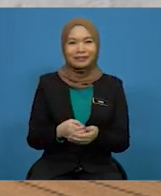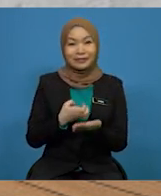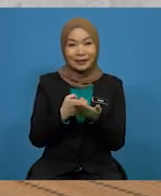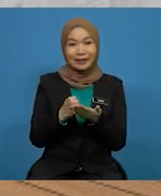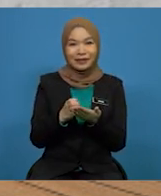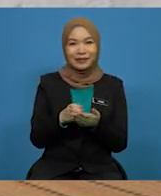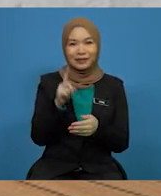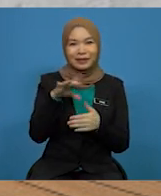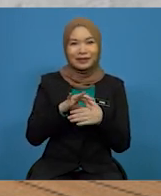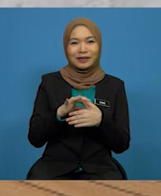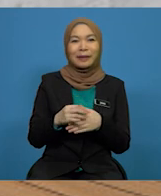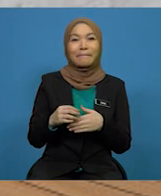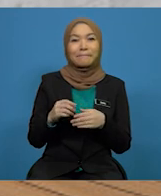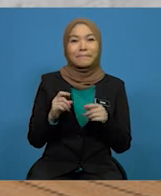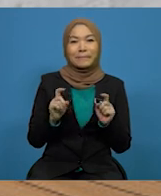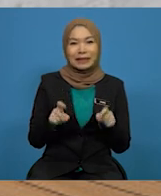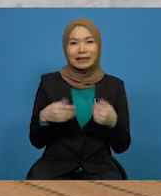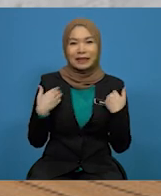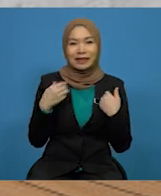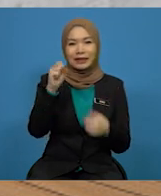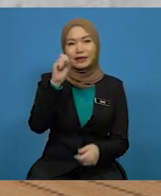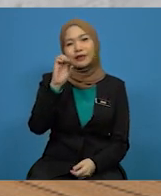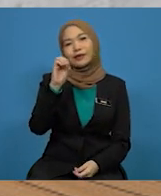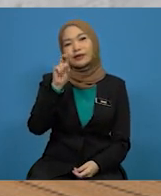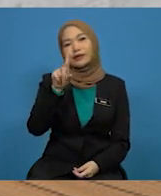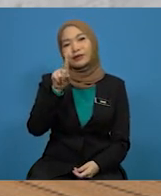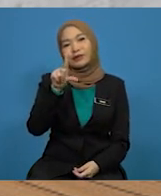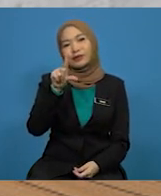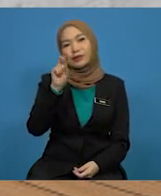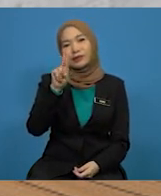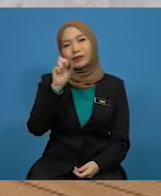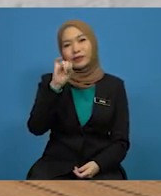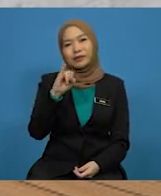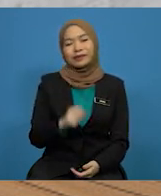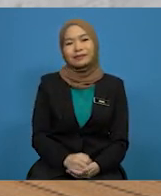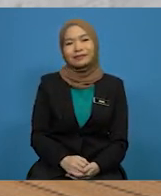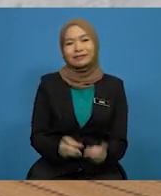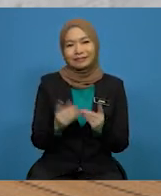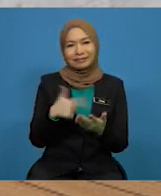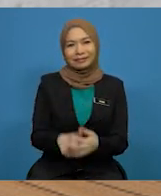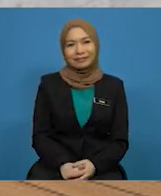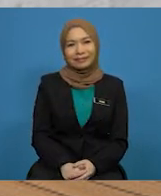Ekonomi satu isi, pasti ada solusi. Diharap kita akan berjumpa lagi.